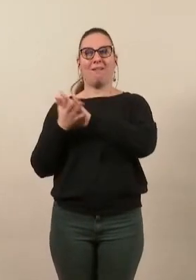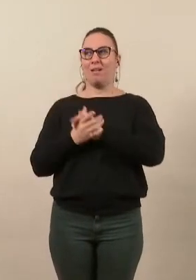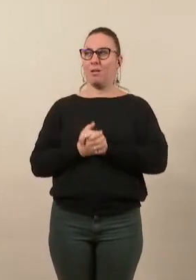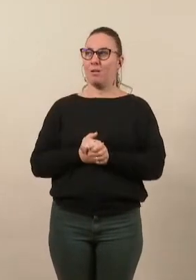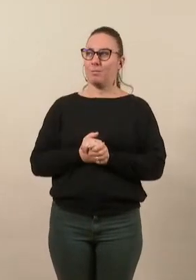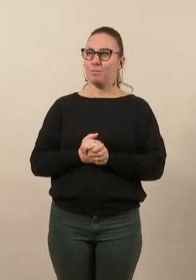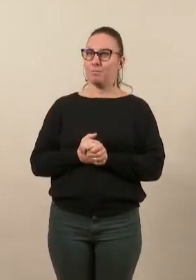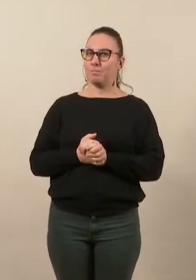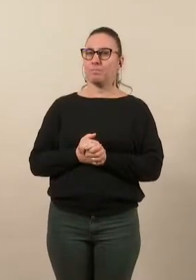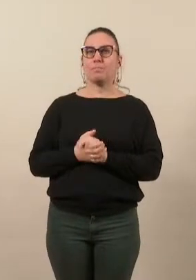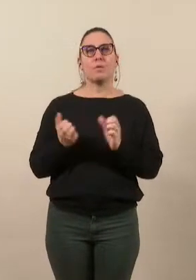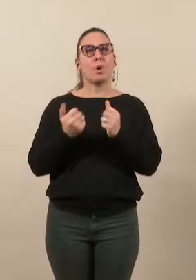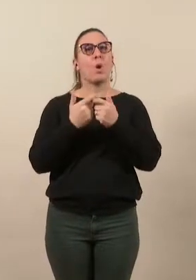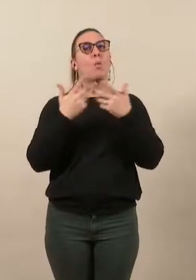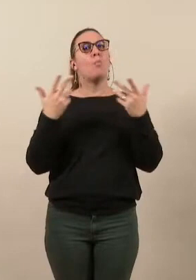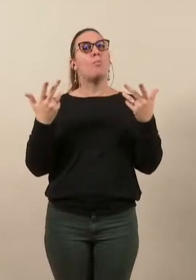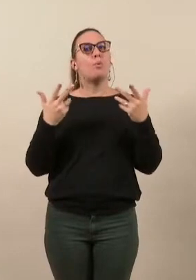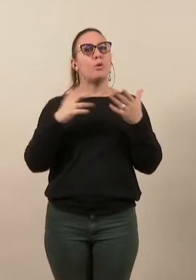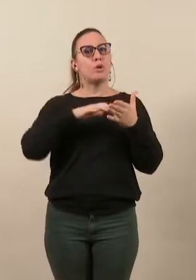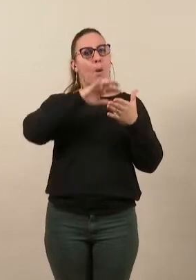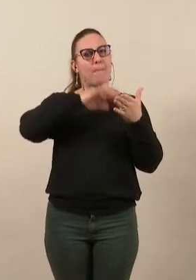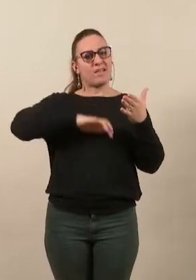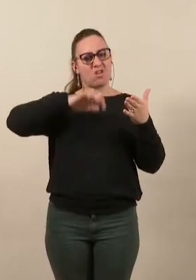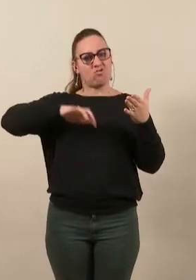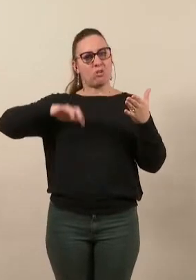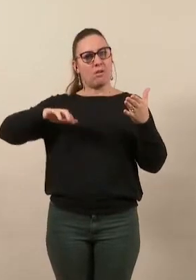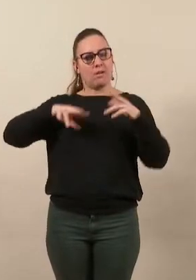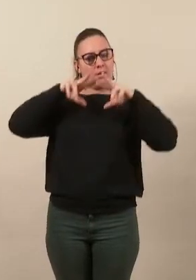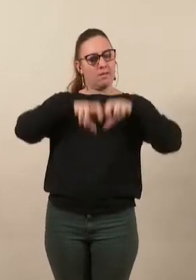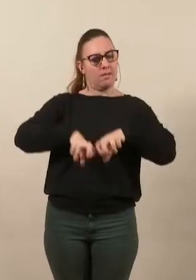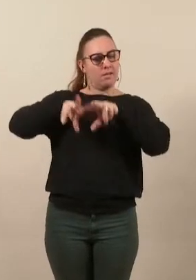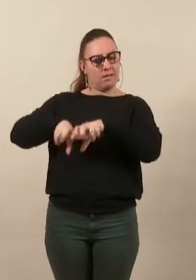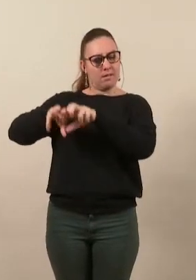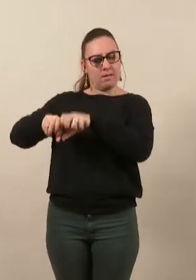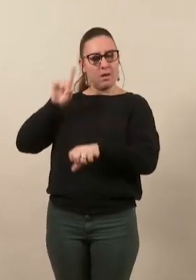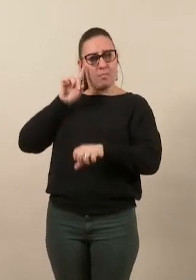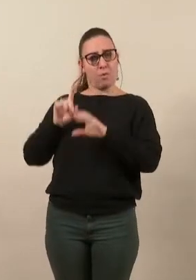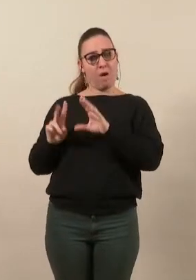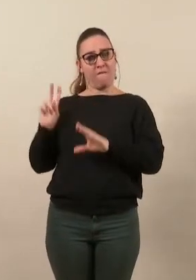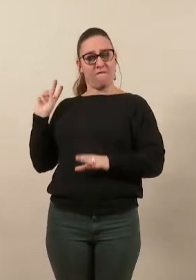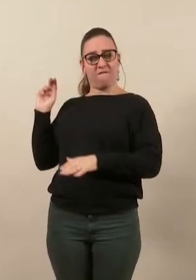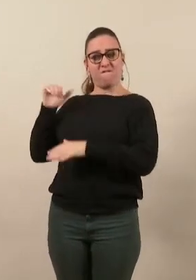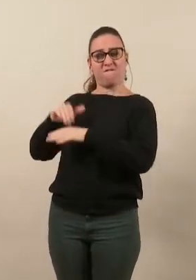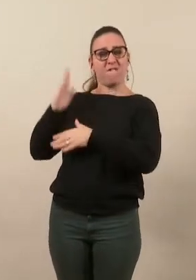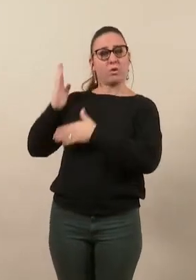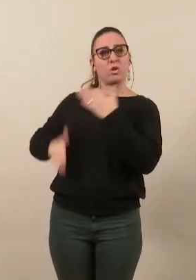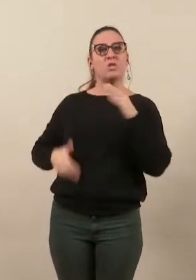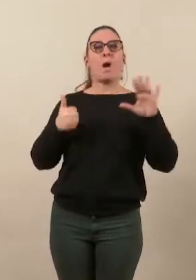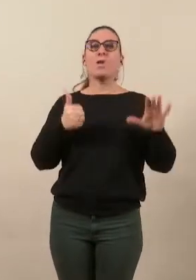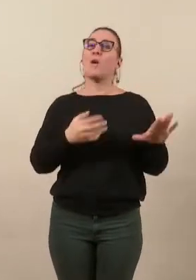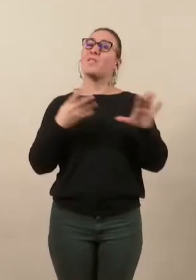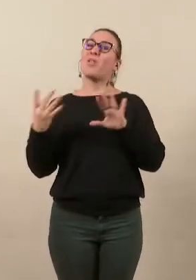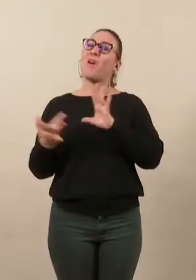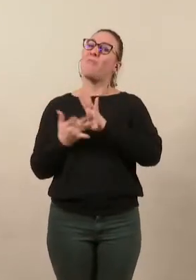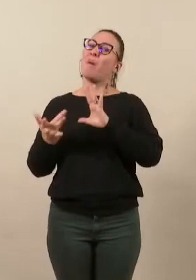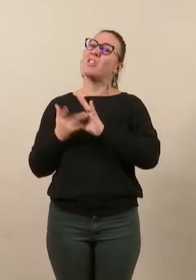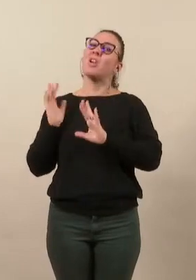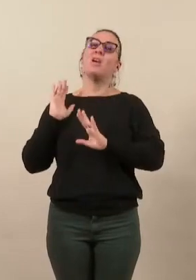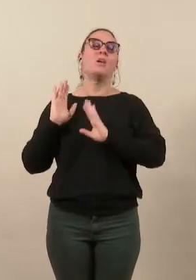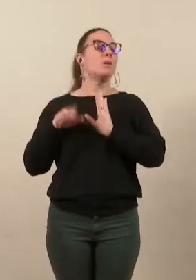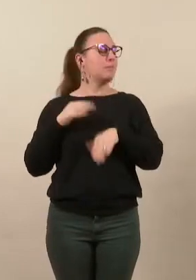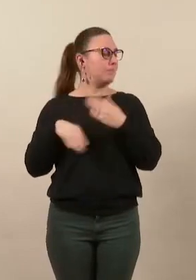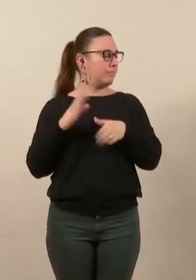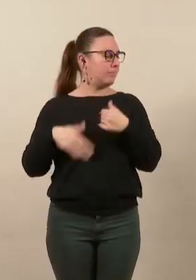sur certains passages de ce qui nous a été possible d'étudier, puisque jusqu'à vendredi soir, il comportait 69 pages, et que le